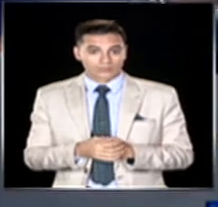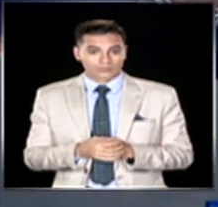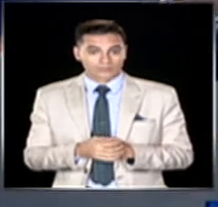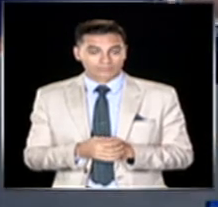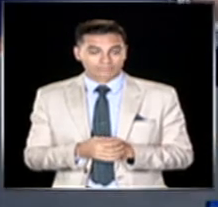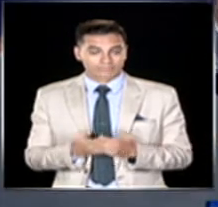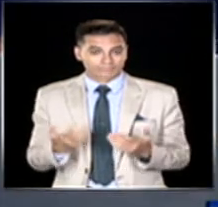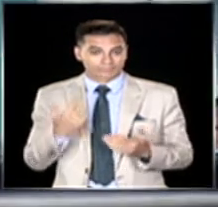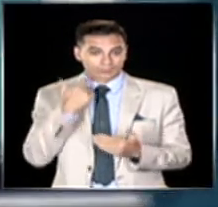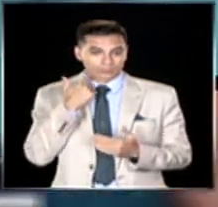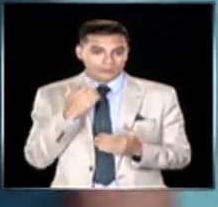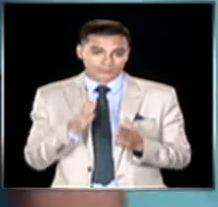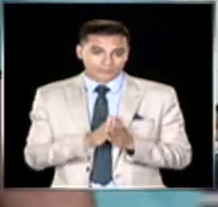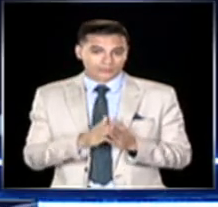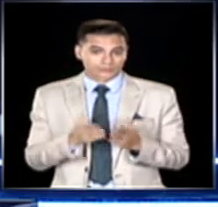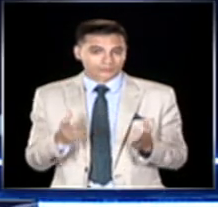معلش معلش معلش.